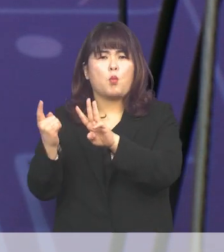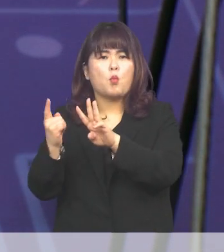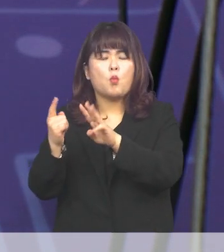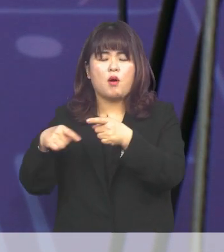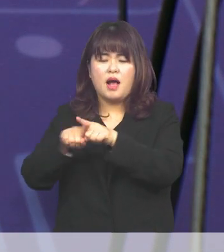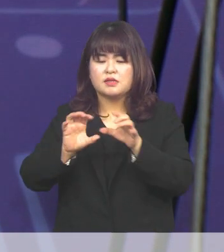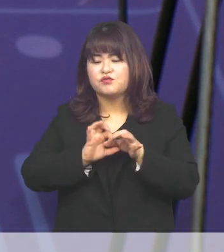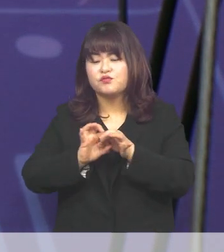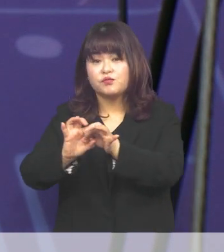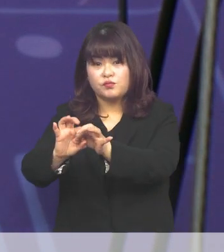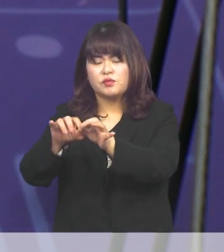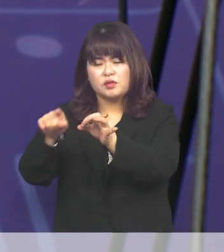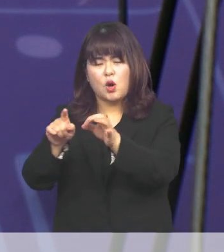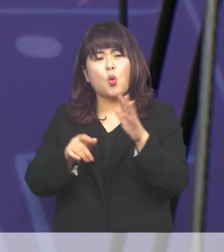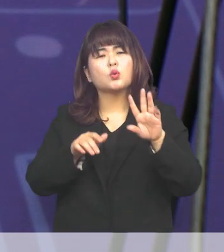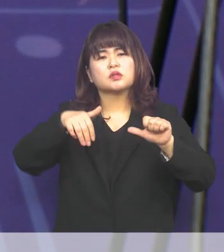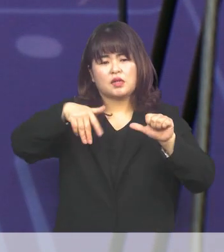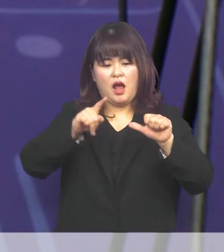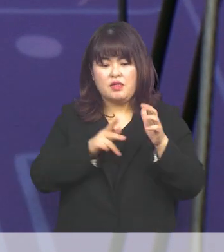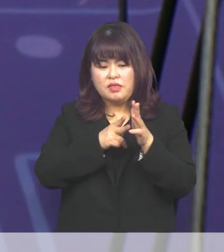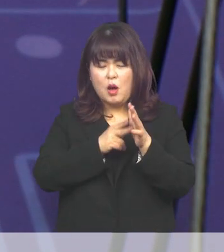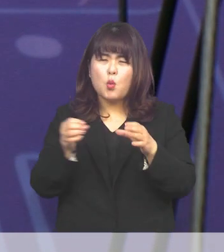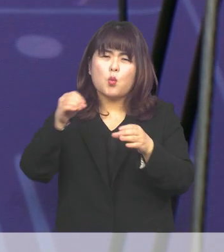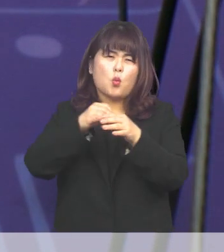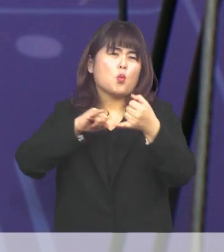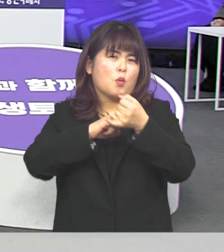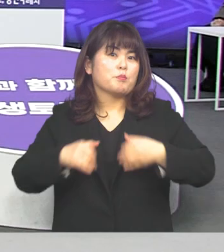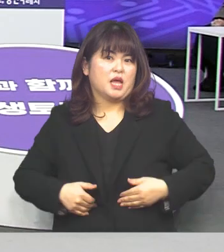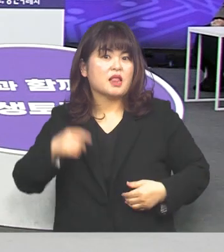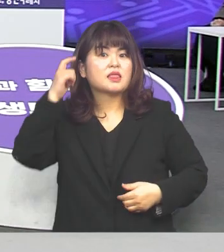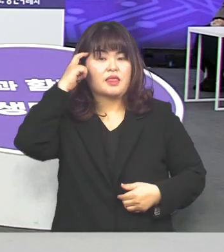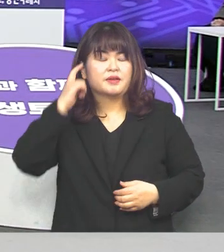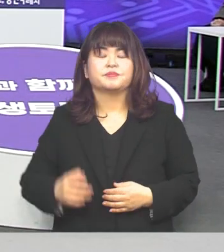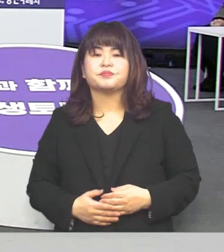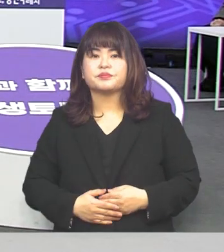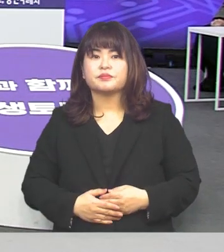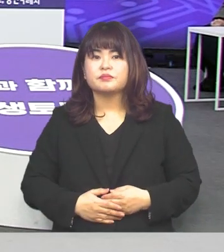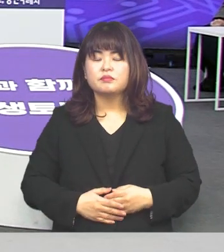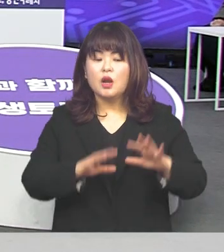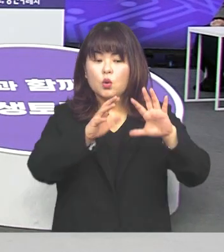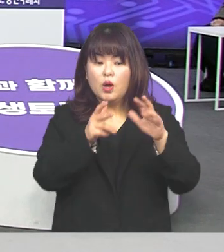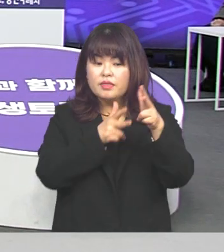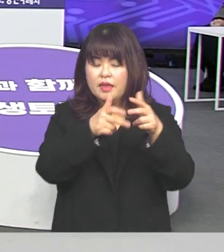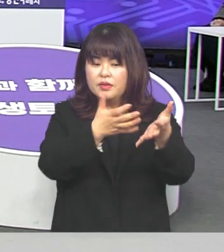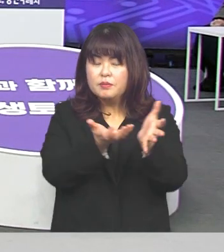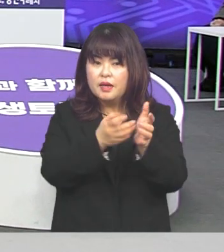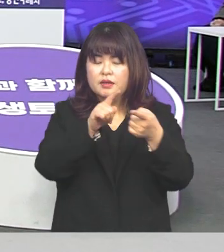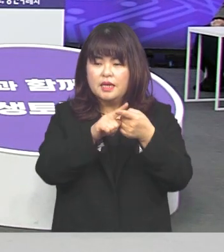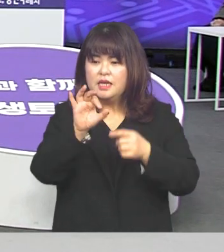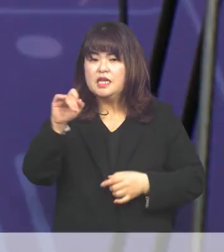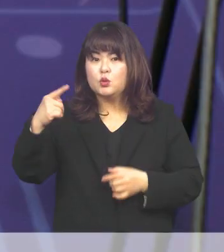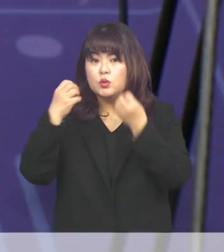연장 사업도 5차 철도망 계획에 꼭 반영돼야 된다고 생각합니다. 국가산단과 반도체